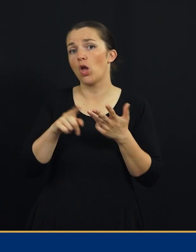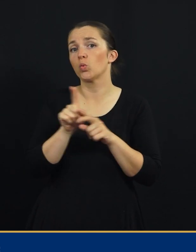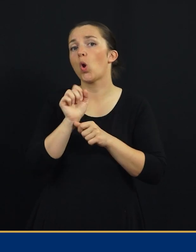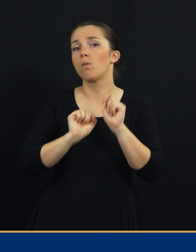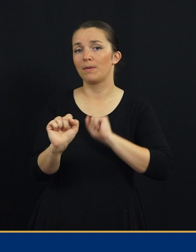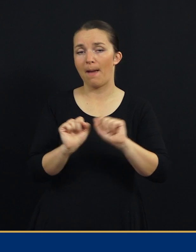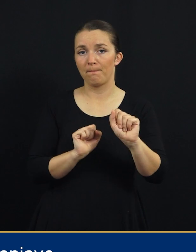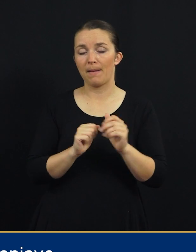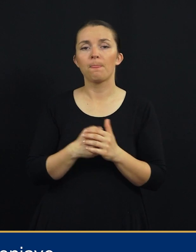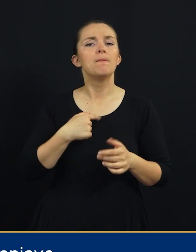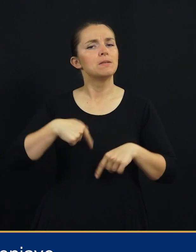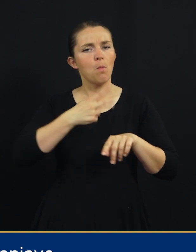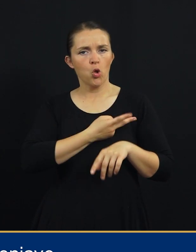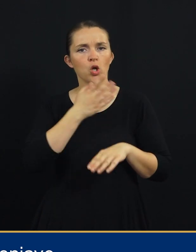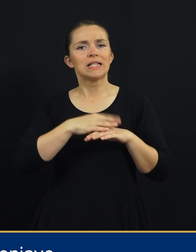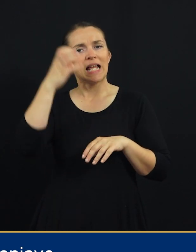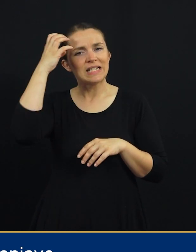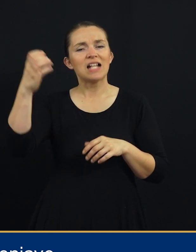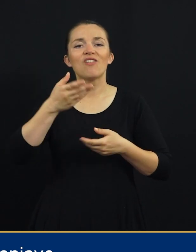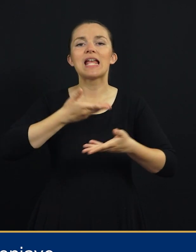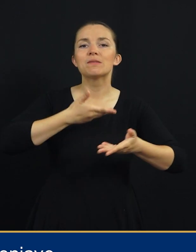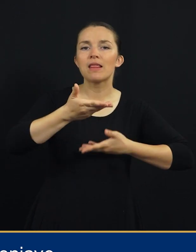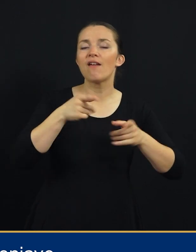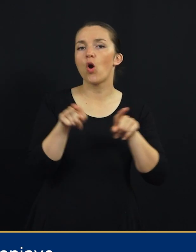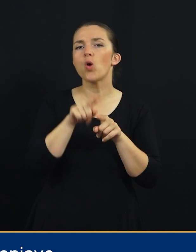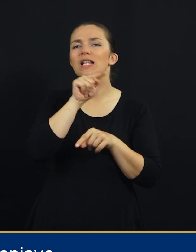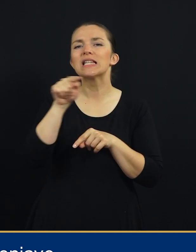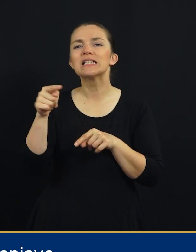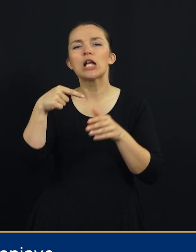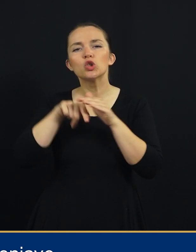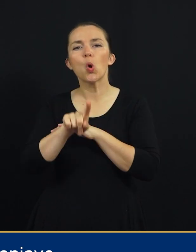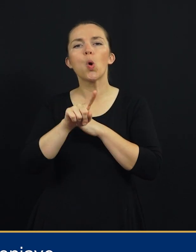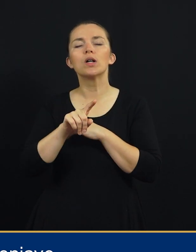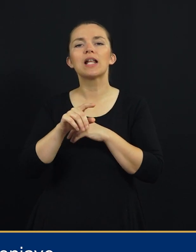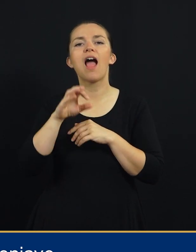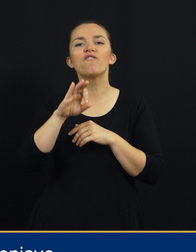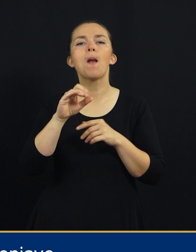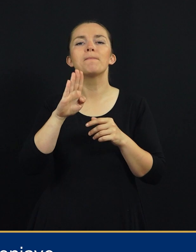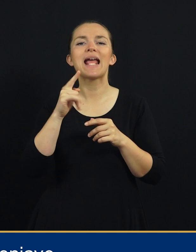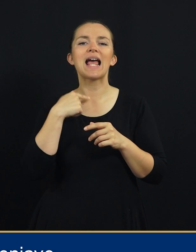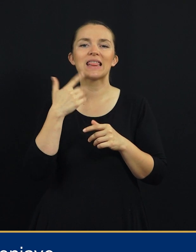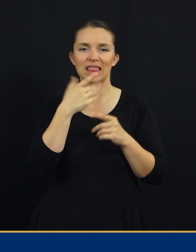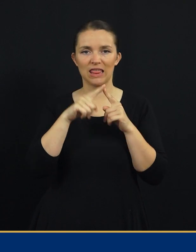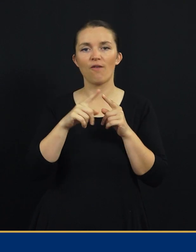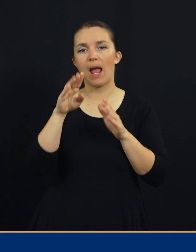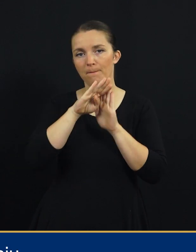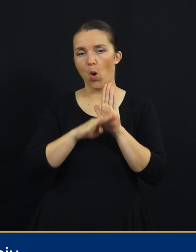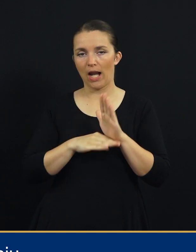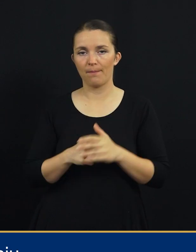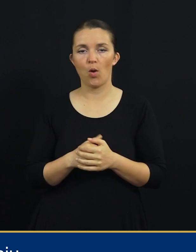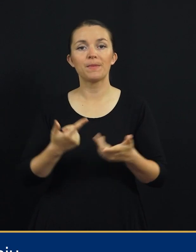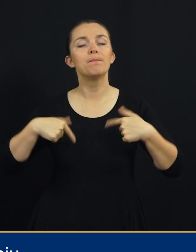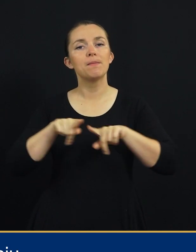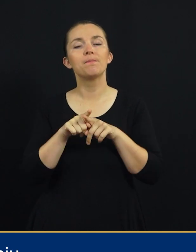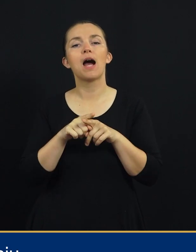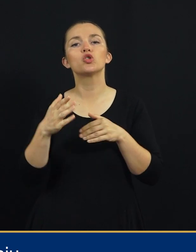obrambe. Ponosni smo na znanstvene izmenjave, kot so tiste v okviru Fulbrightovega programa. Sodelujemo